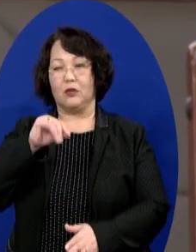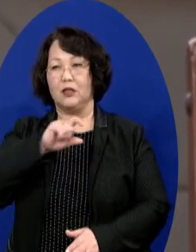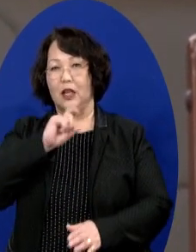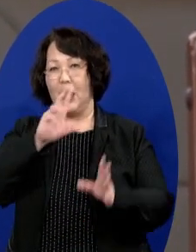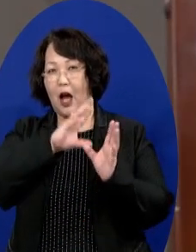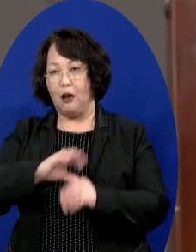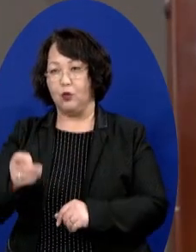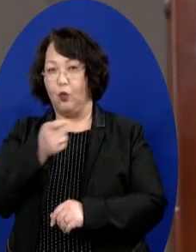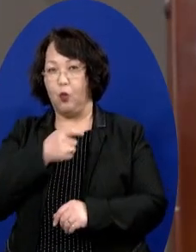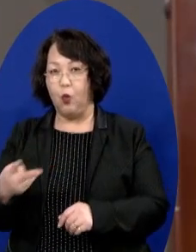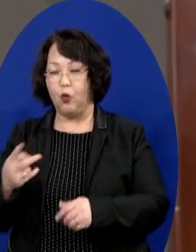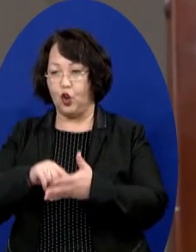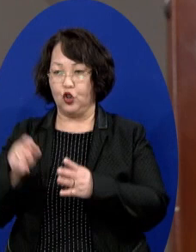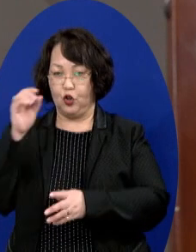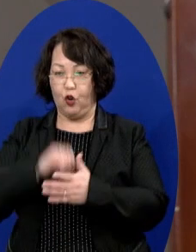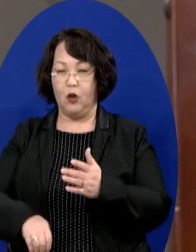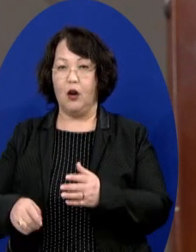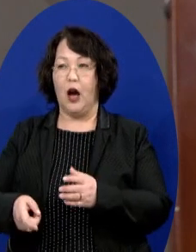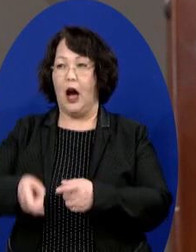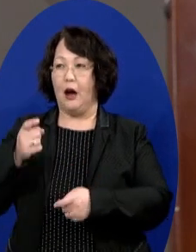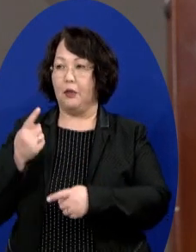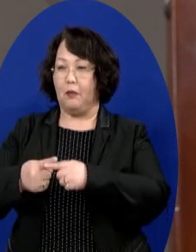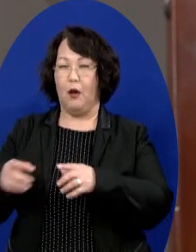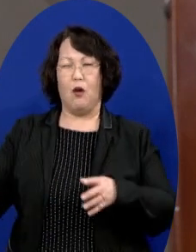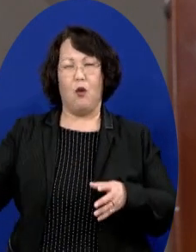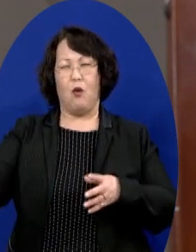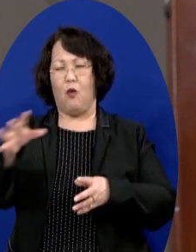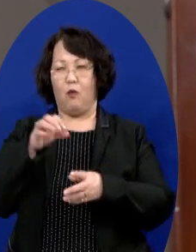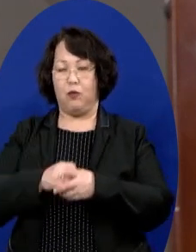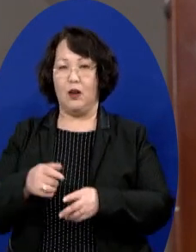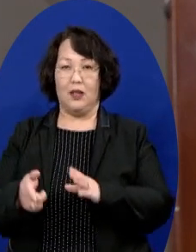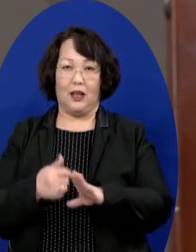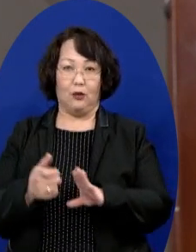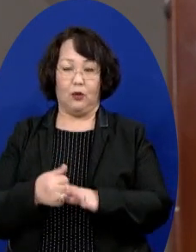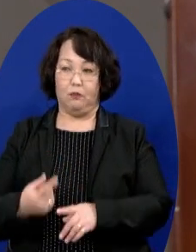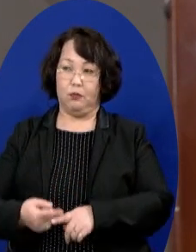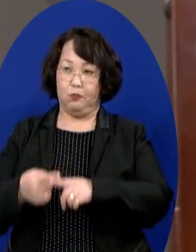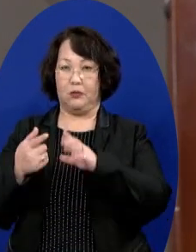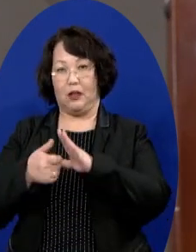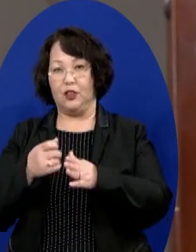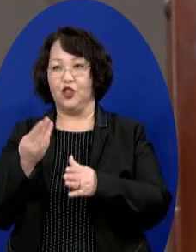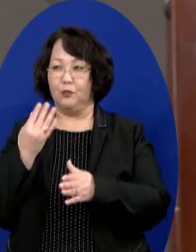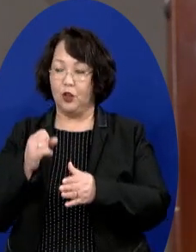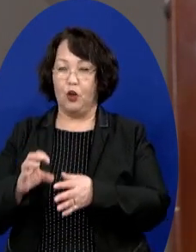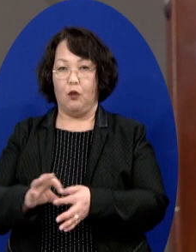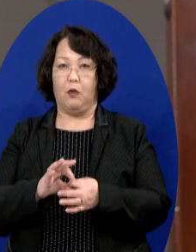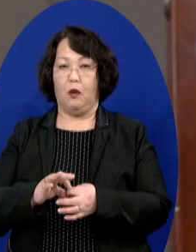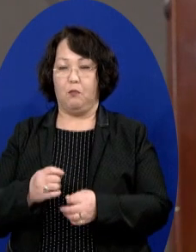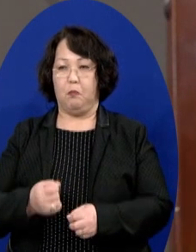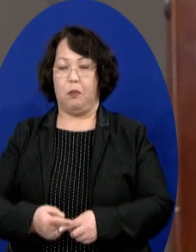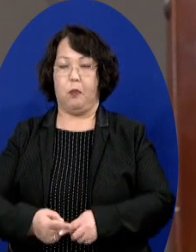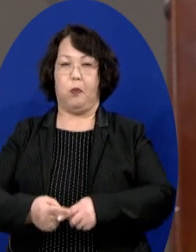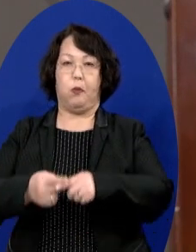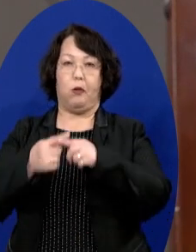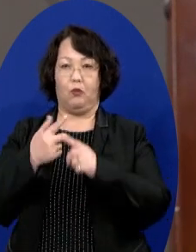гэдэг юм ороод ирчихэж байгаа. Тэгэл энэ ханшийн өсөлт энэ тэр бүхэл юмнаас ч юм болоод татварын өсөлт, чимтгэлт, шингэлтээс нийлээл ингээл